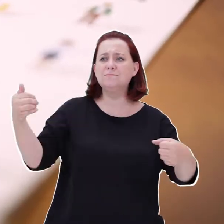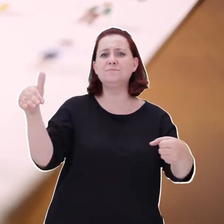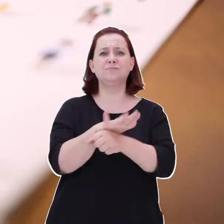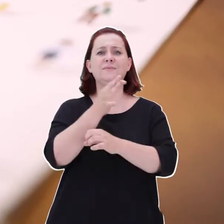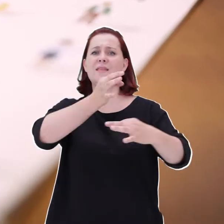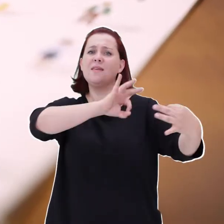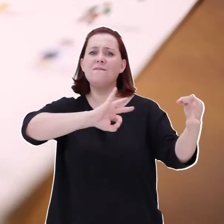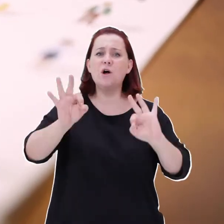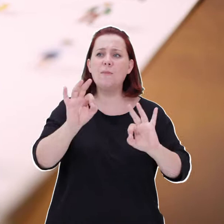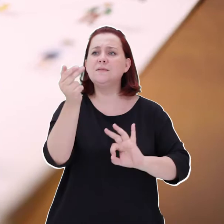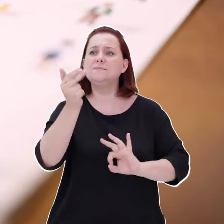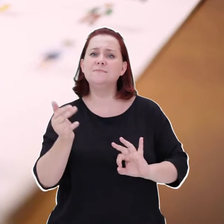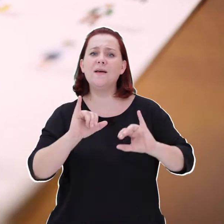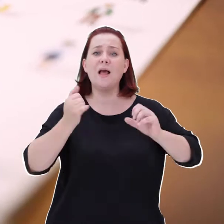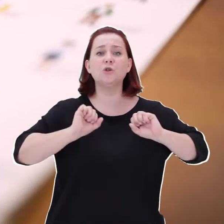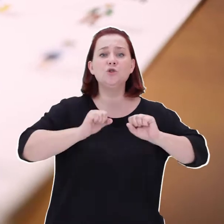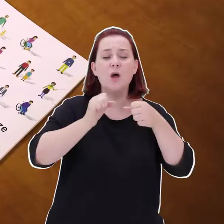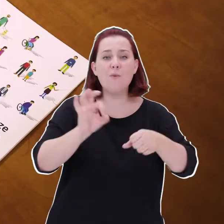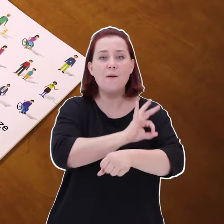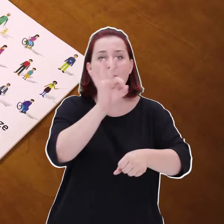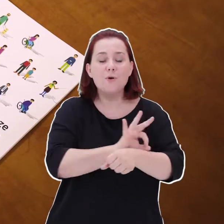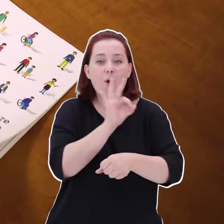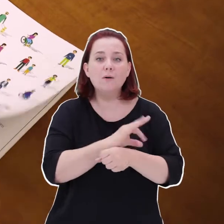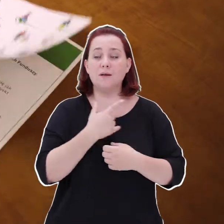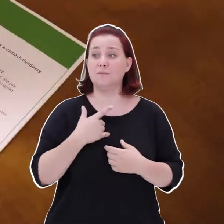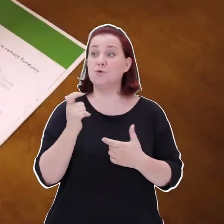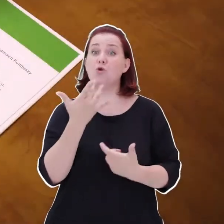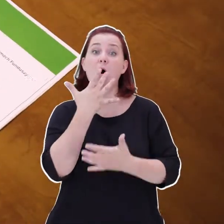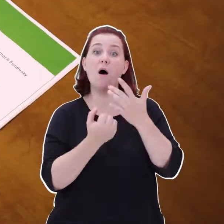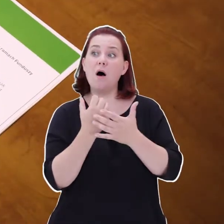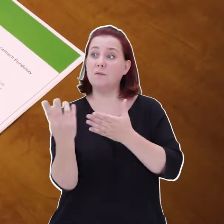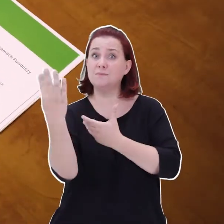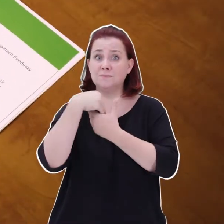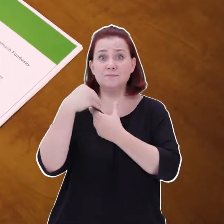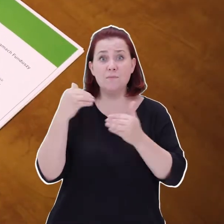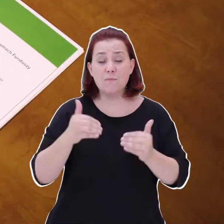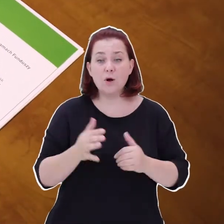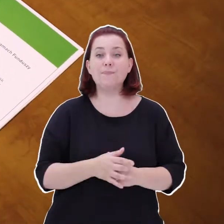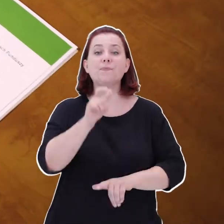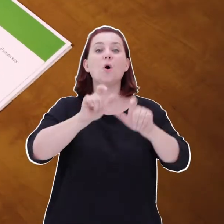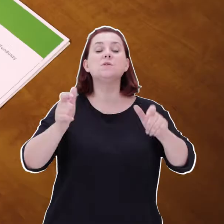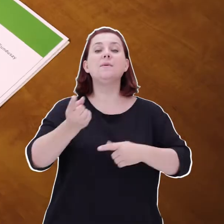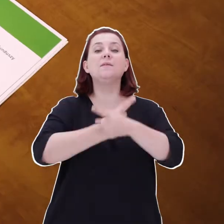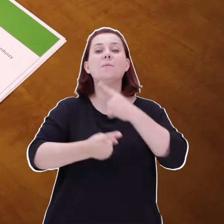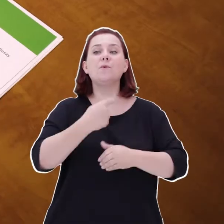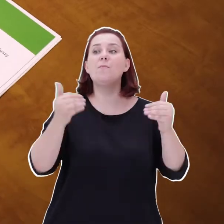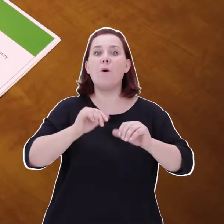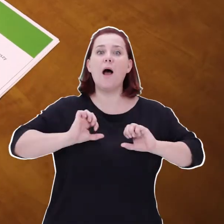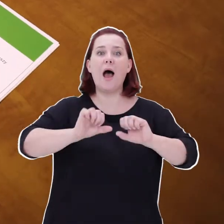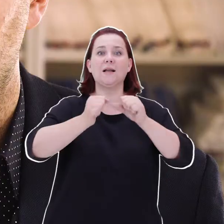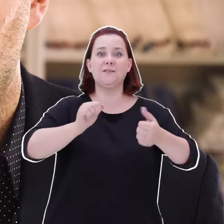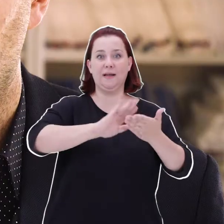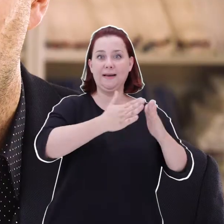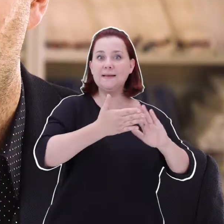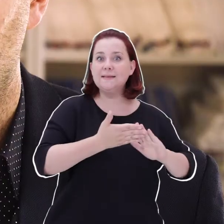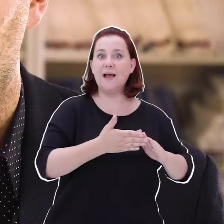informacji dotyczącej tego, jak działa projekt, z czego może konkretnie skorzystać. Osoby niepełnosprawne mogą się aktywizować na rynku